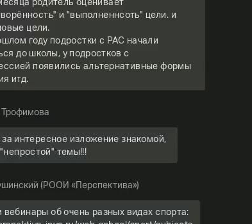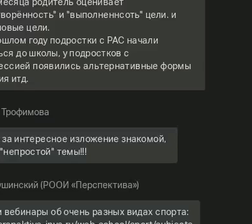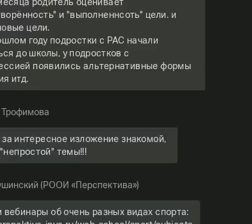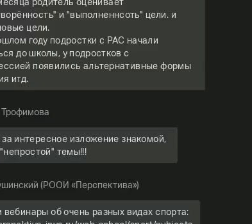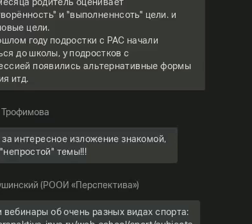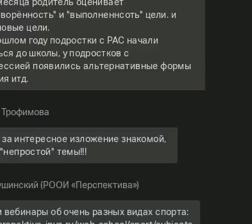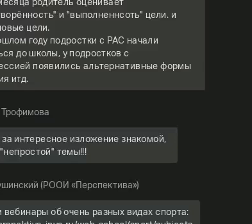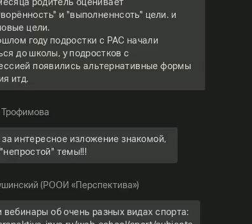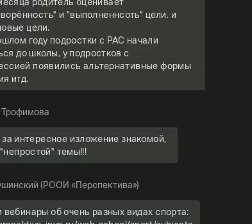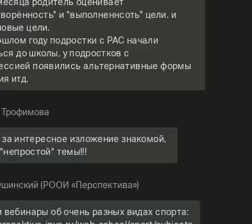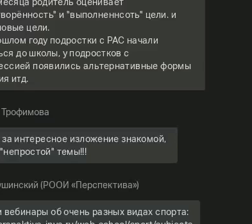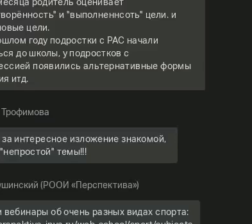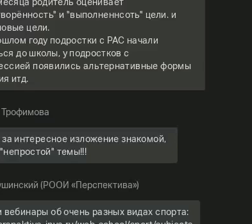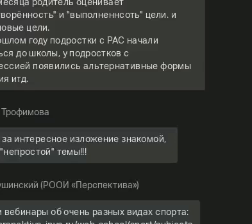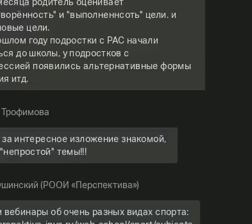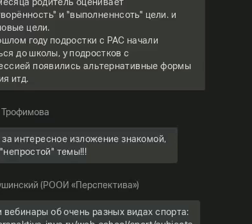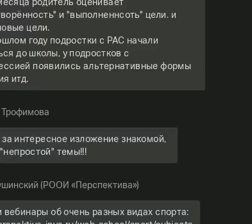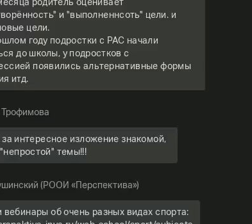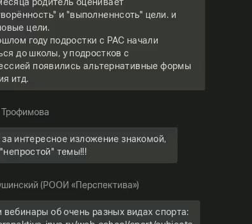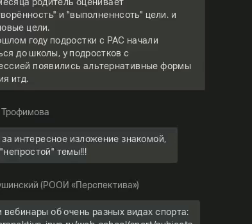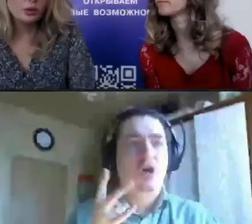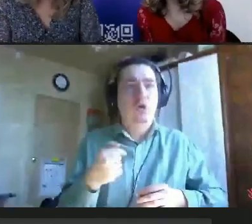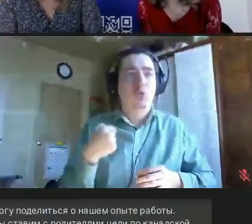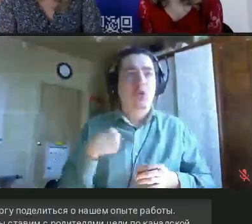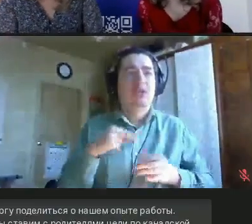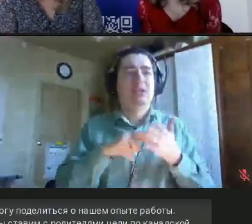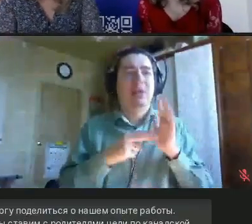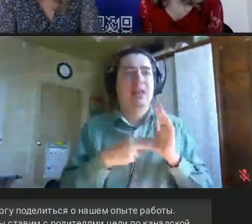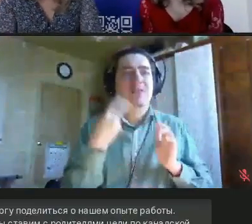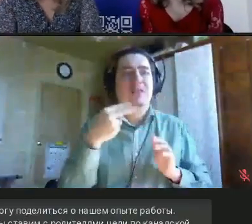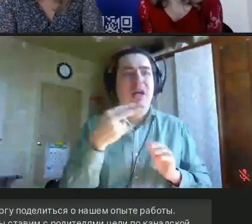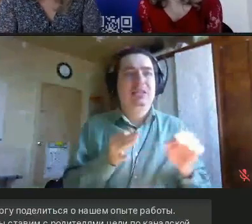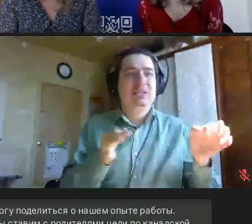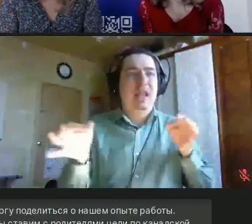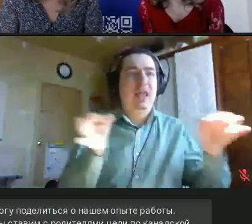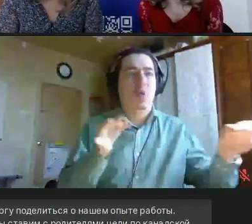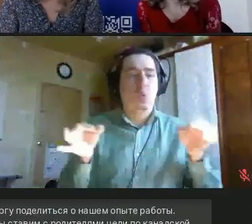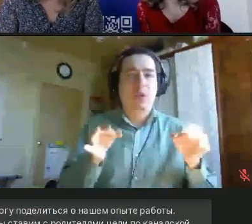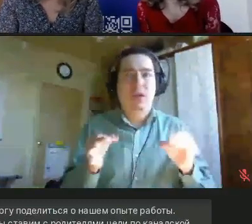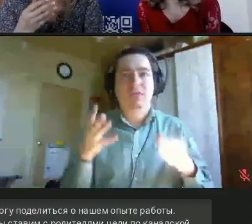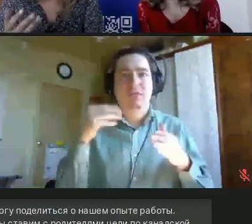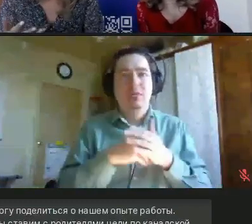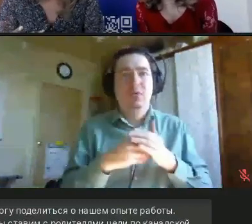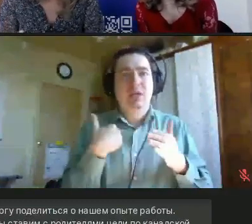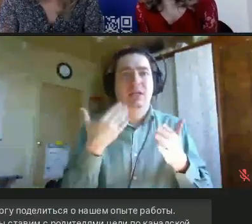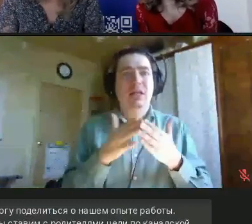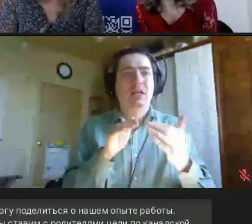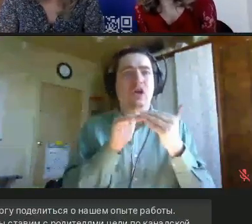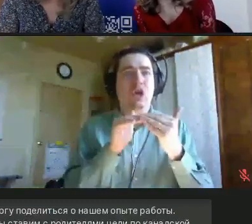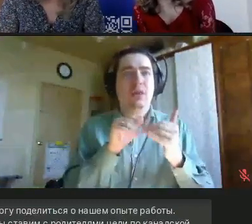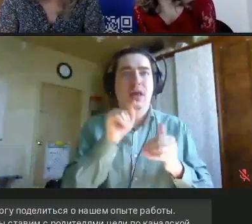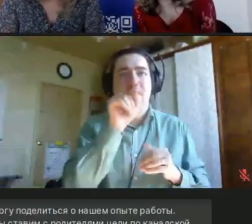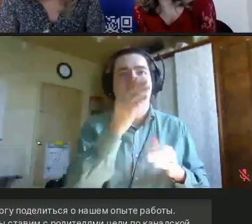это зависит от региона. У нас запланировано на этот год 20 регионов. Полный список есть в нашей группе ВКонтакте, она прям так и называется,